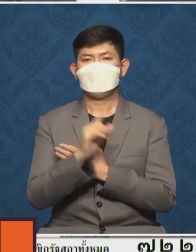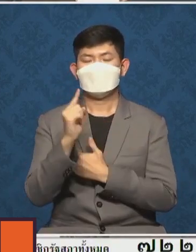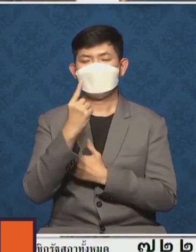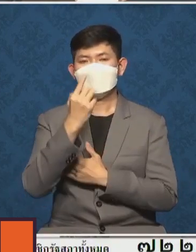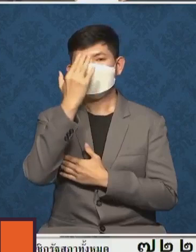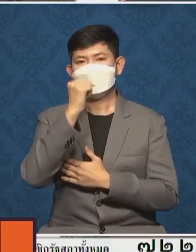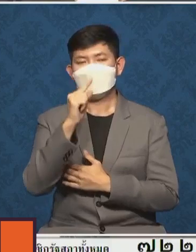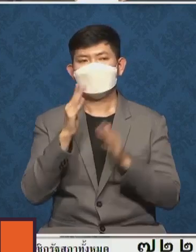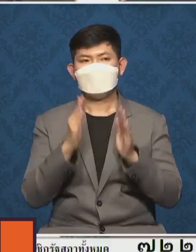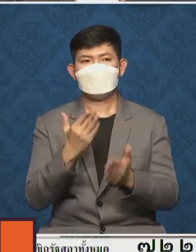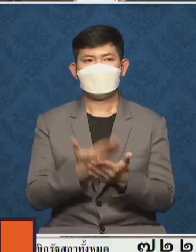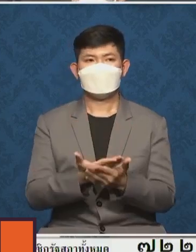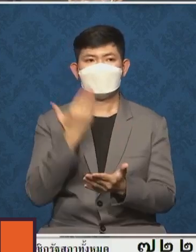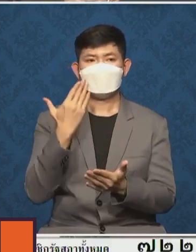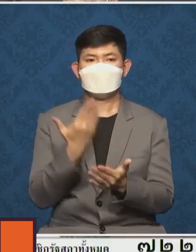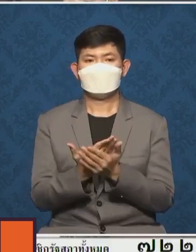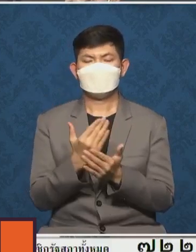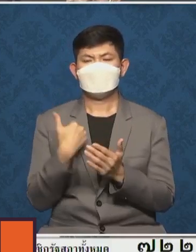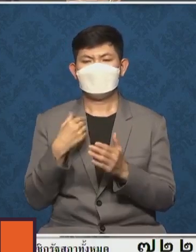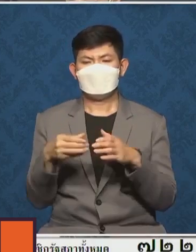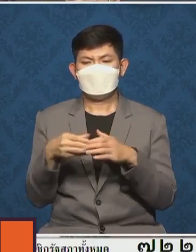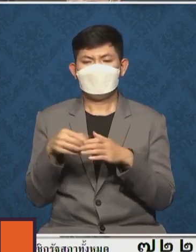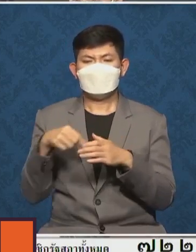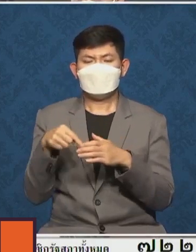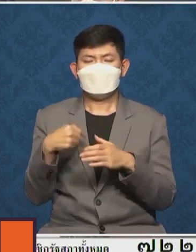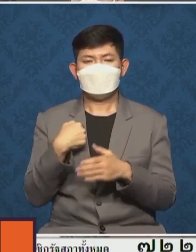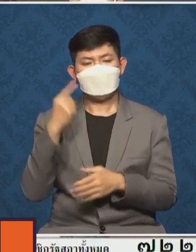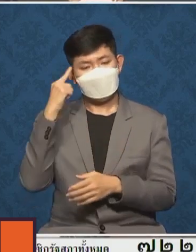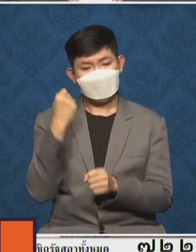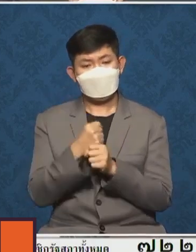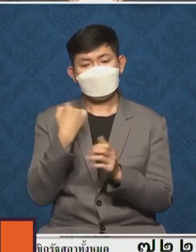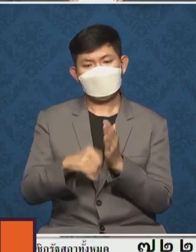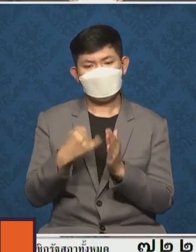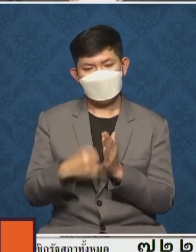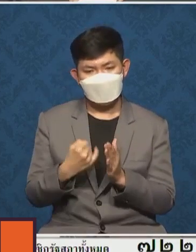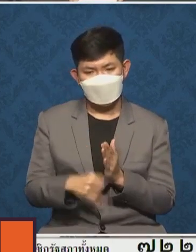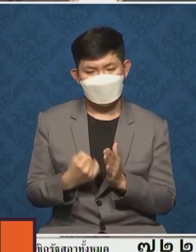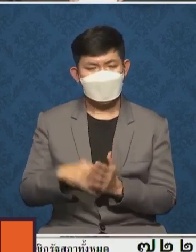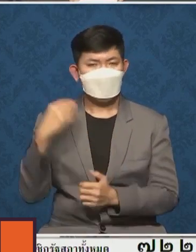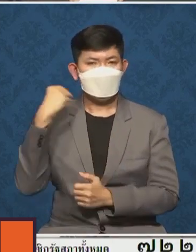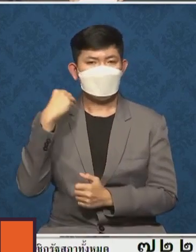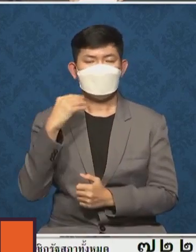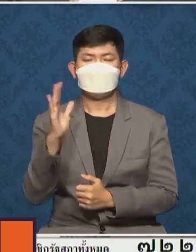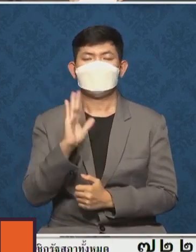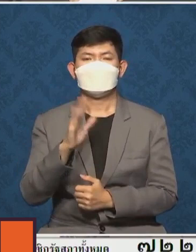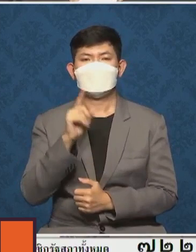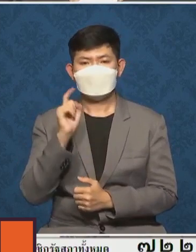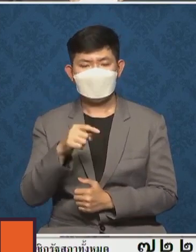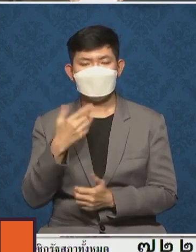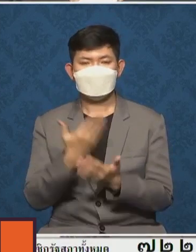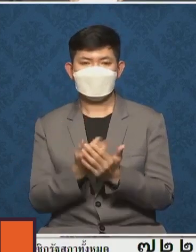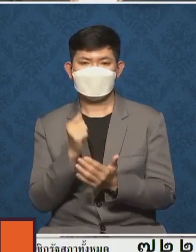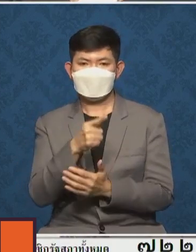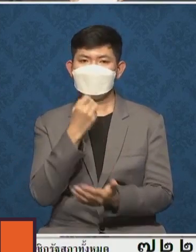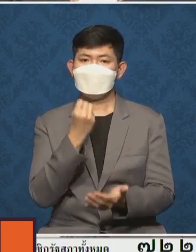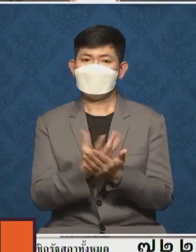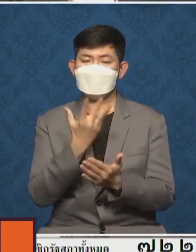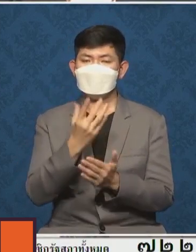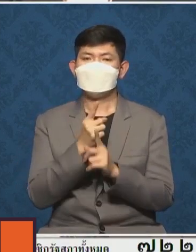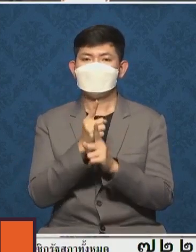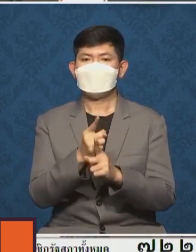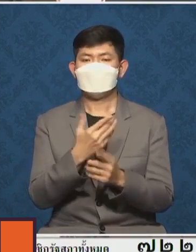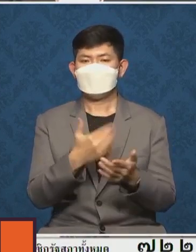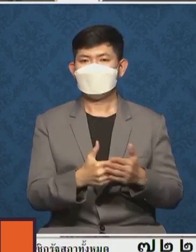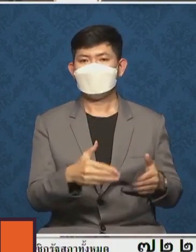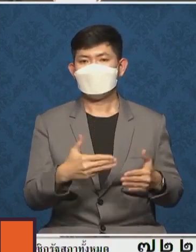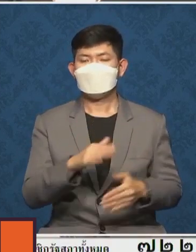ให้คนรวยที่มีเพียงหยิบมือในประเทศนี้สามารถกระทำความผิดได้ซ้ำแล้วซ้ำอีกต้องให้เขาจ่ายค่าปรับแพงๆตามสัดส่วนรายได้